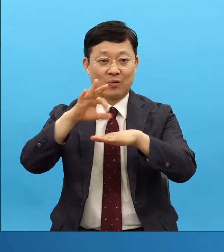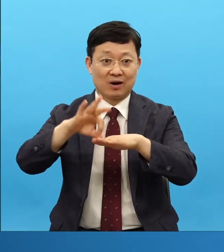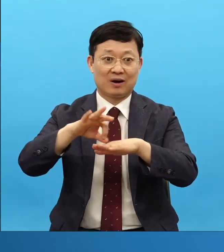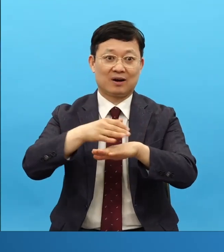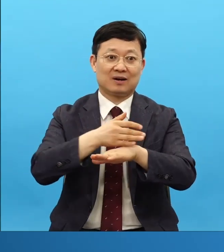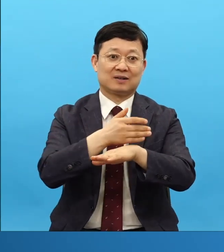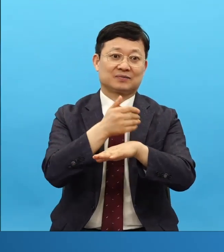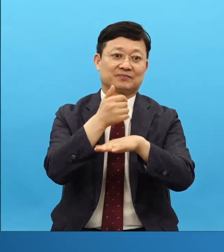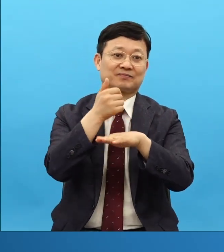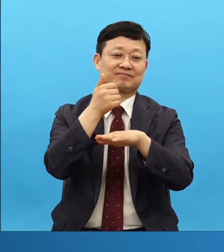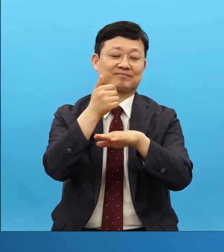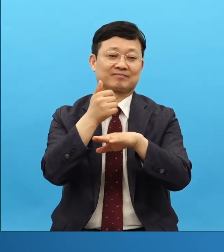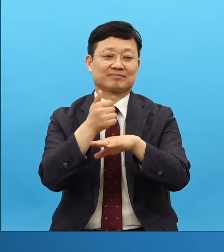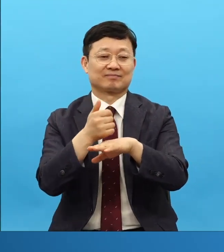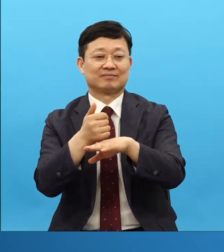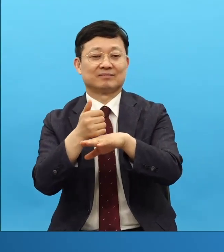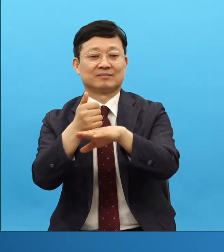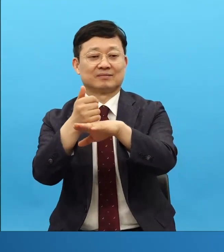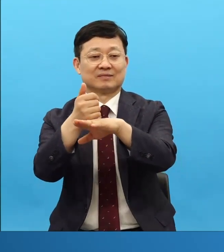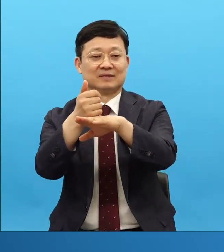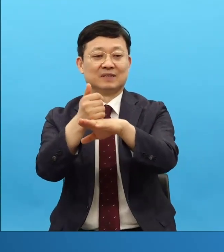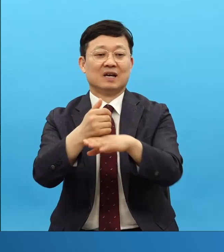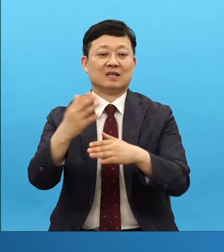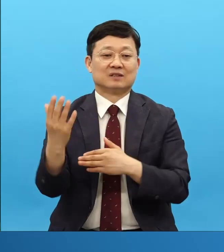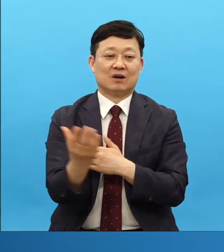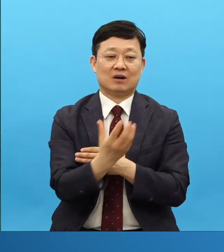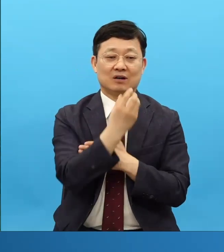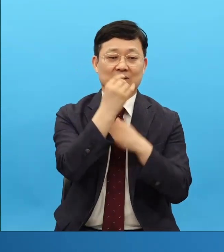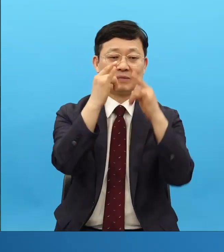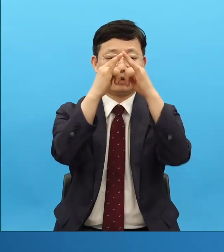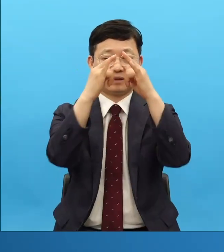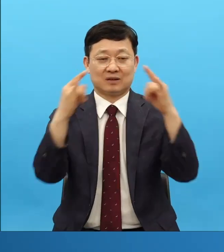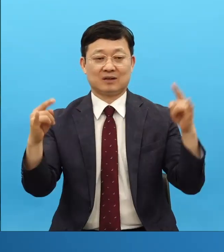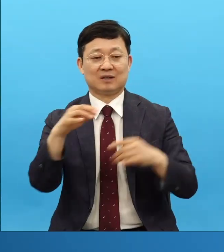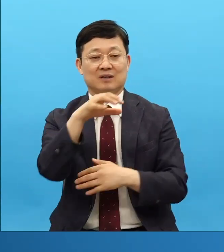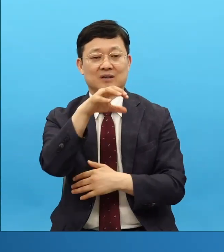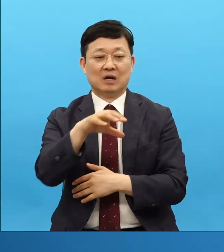만왕의 왕. 성막의 뜰에서